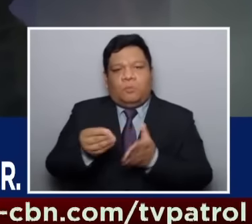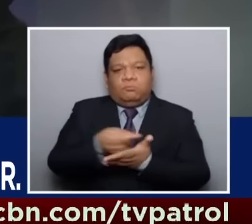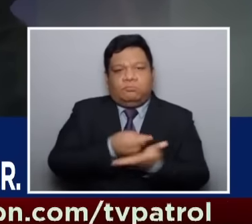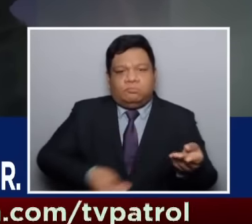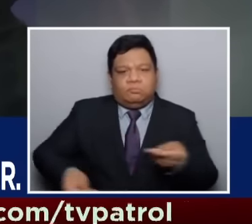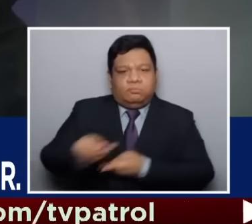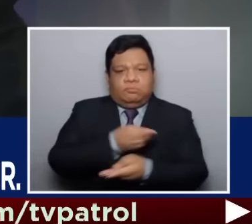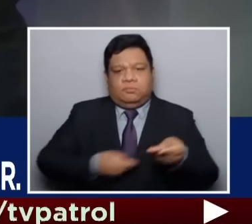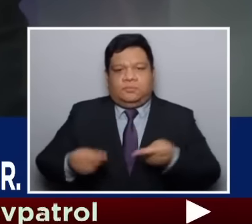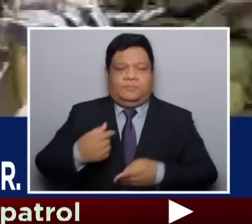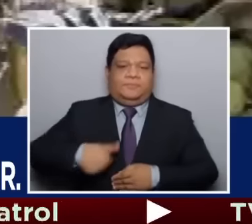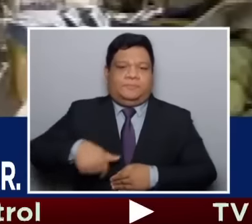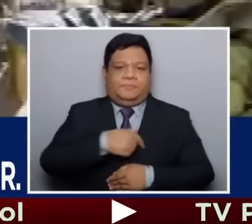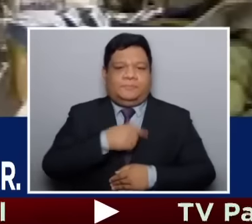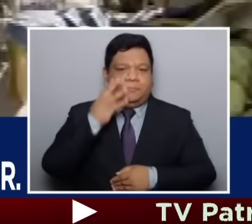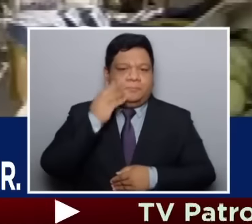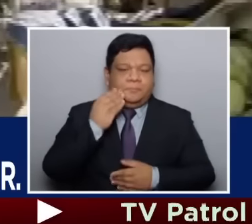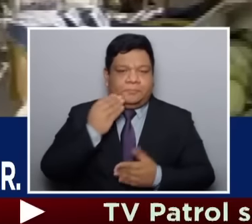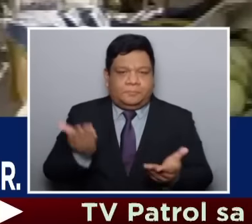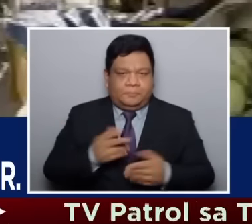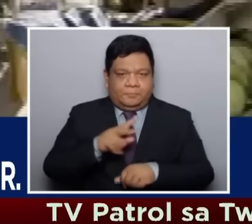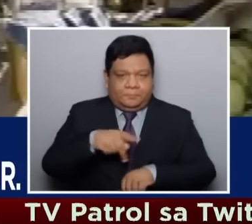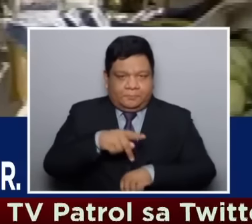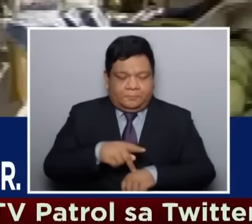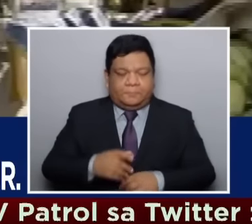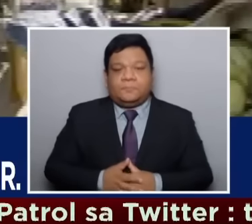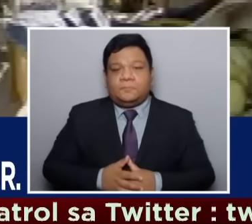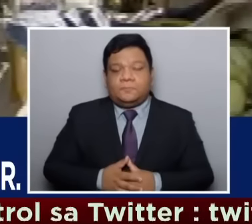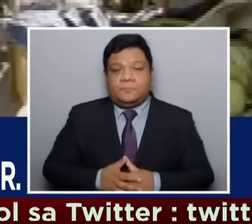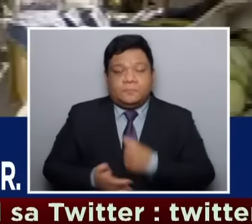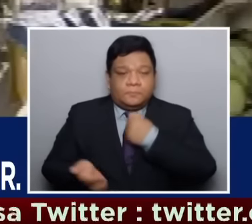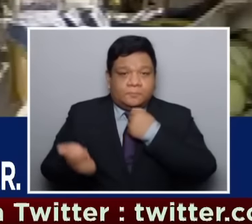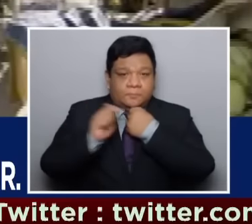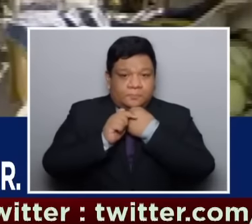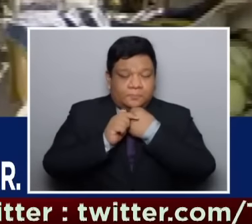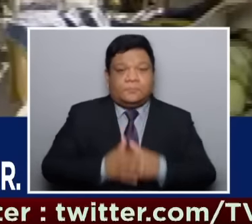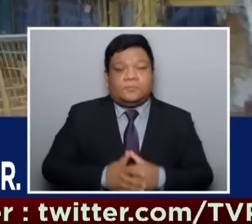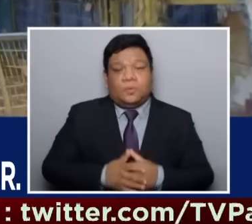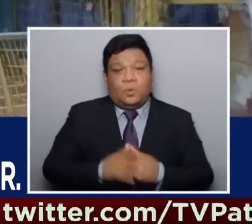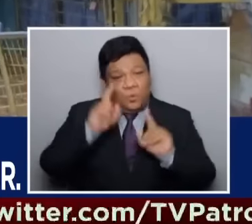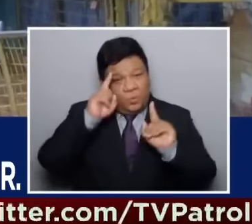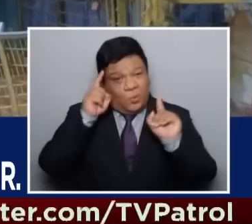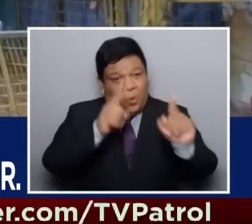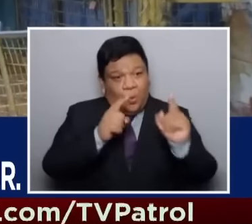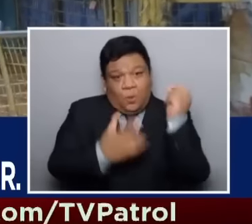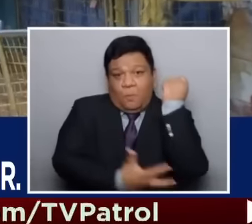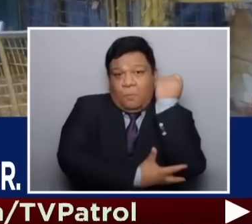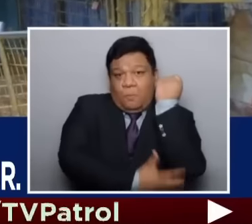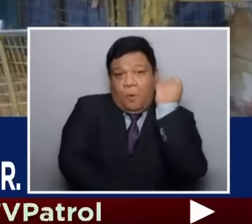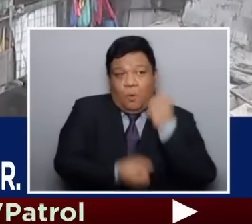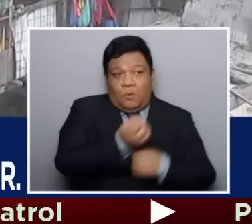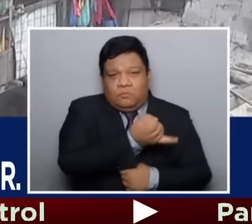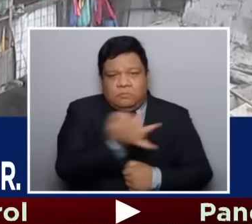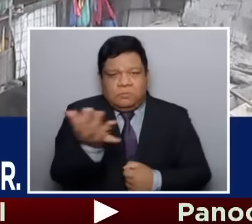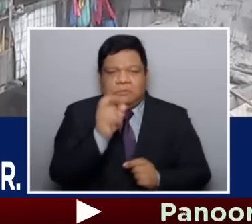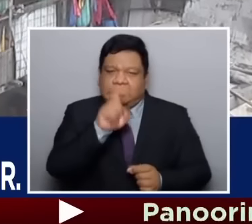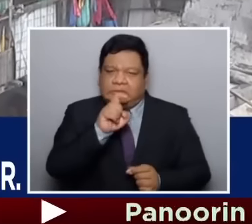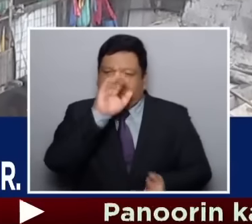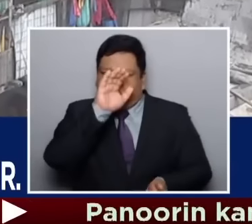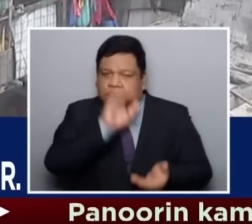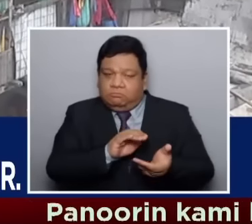our infrastructure. Target na pababain din ang poverty incidence sa bansa o ang bilang ng mga mahihirap mula